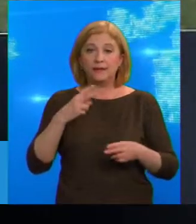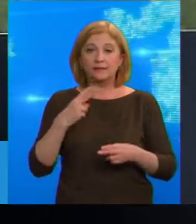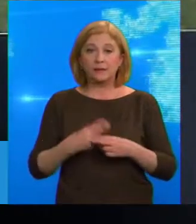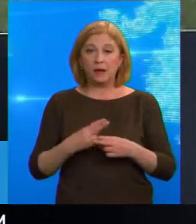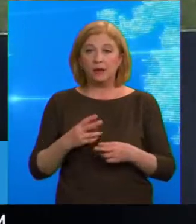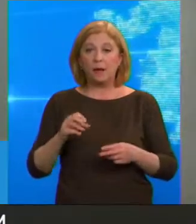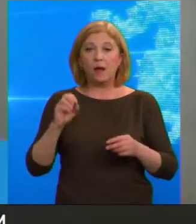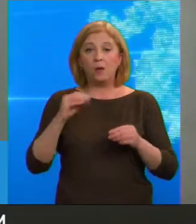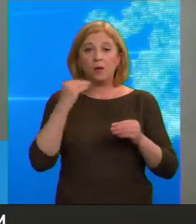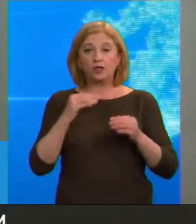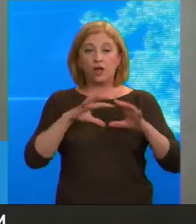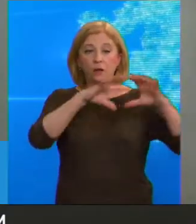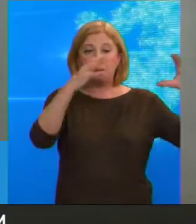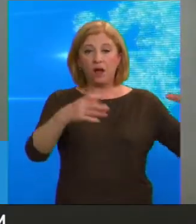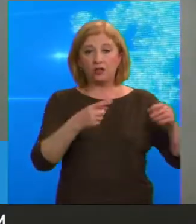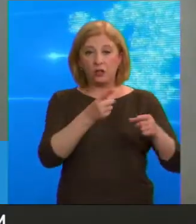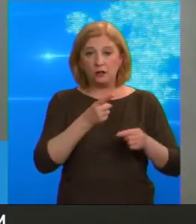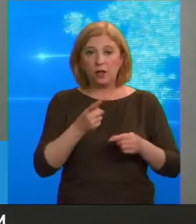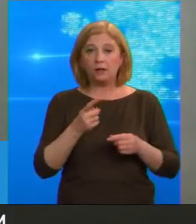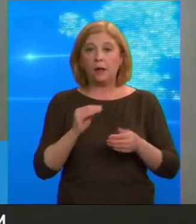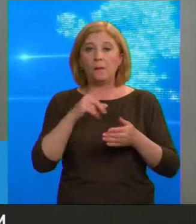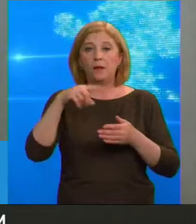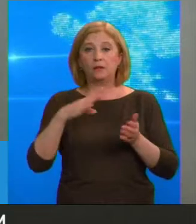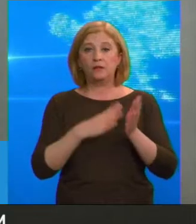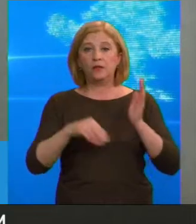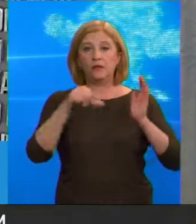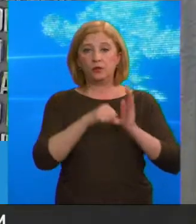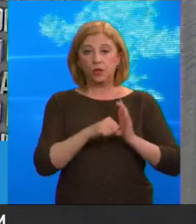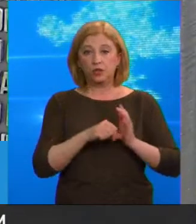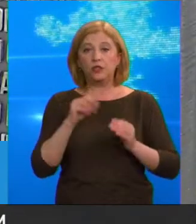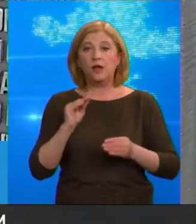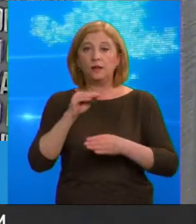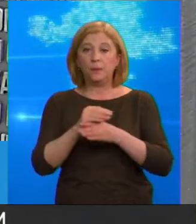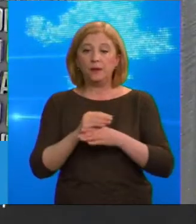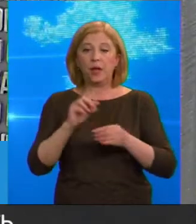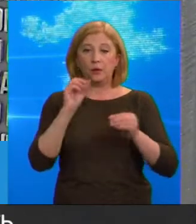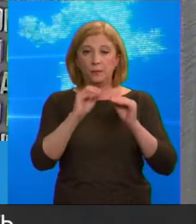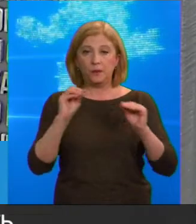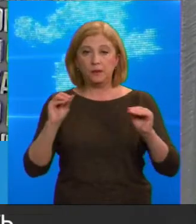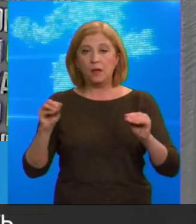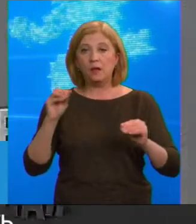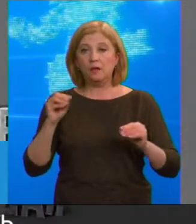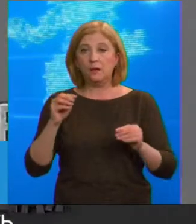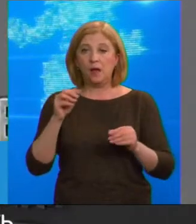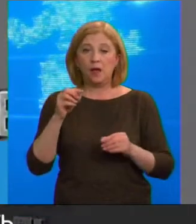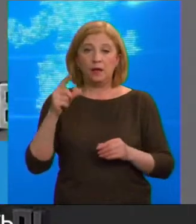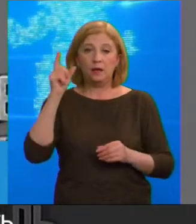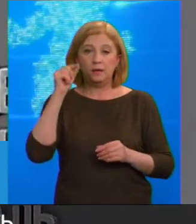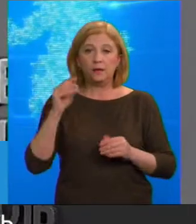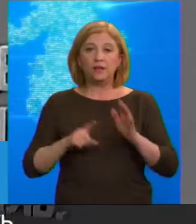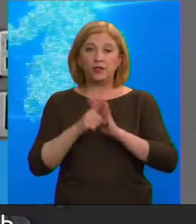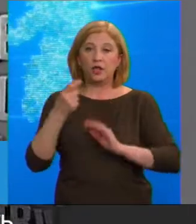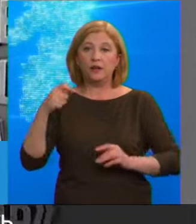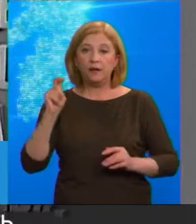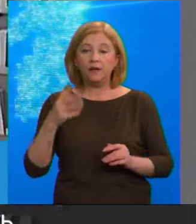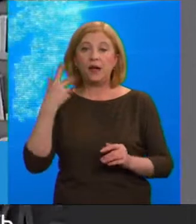Мемориал украшает башню танка, натуральную ветчину под порядковым номером 96. Ее дополняют три броневые пластины. На них выгравирована дата начала войны, тогда на